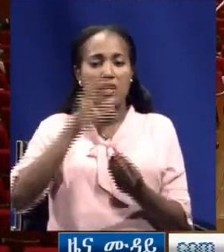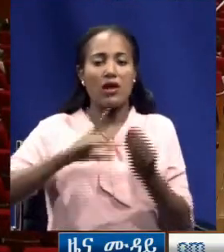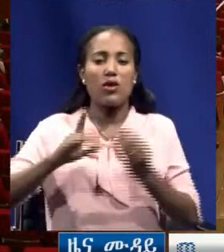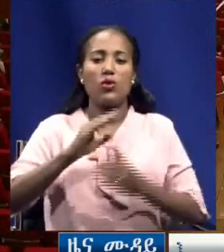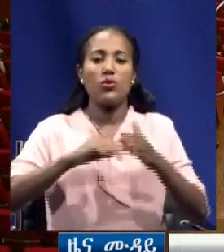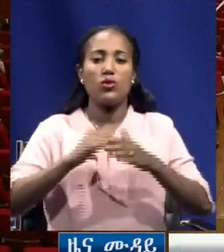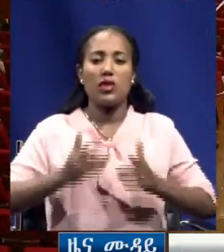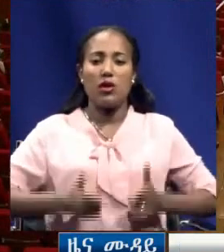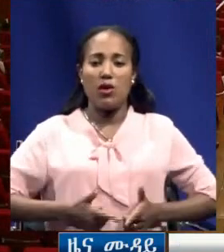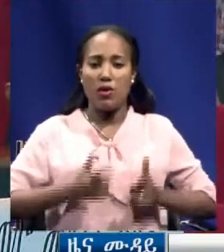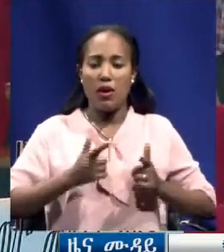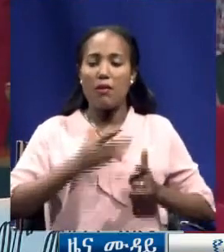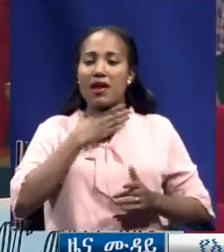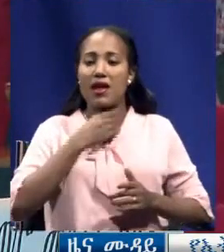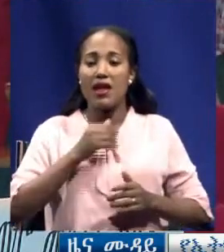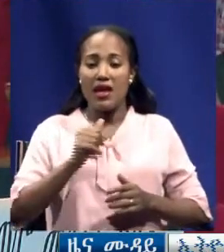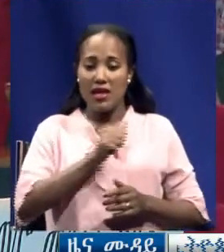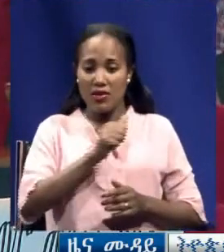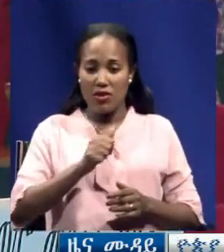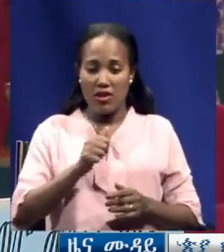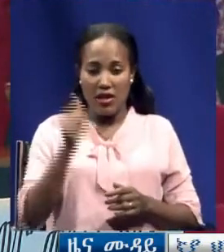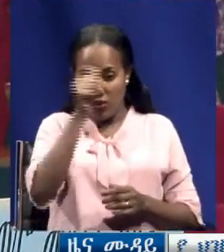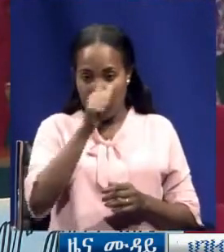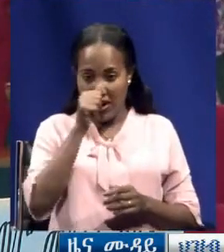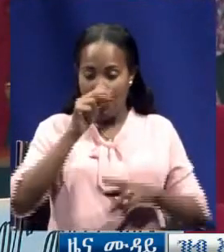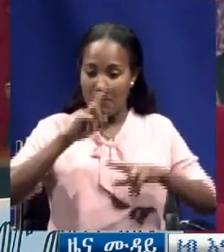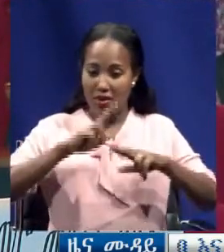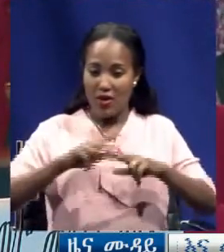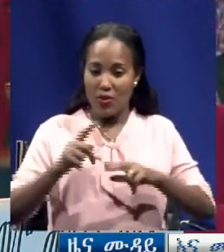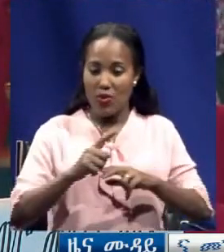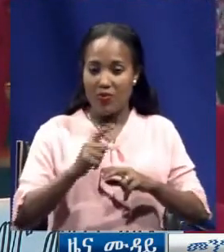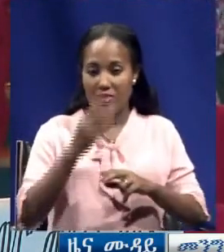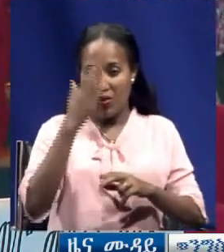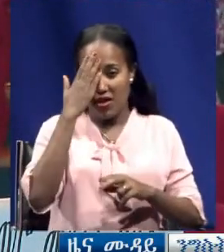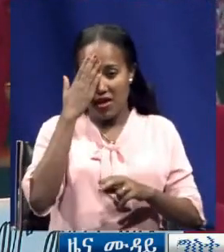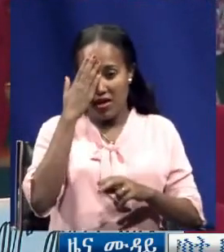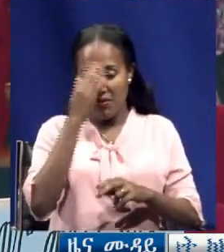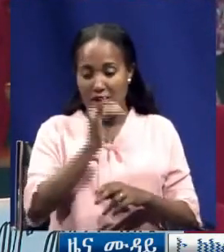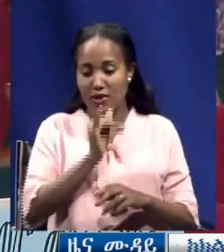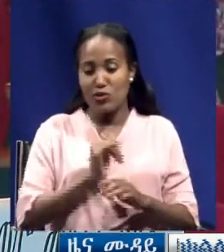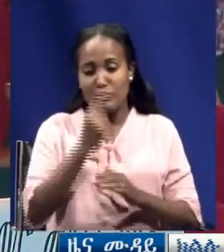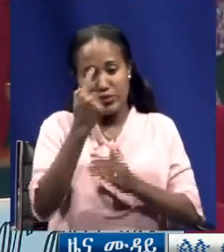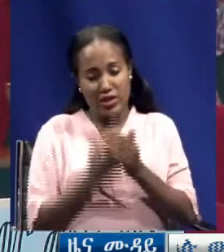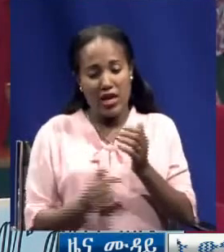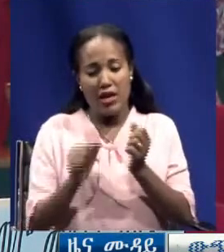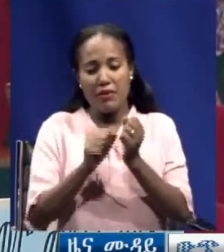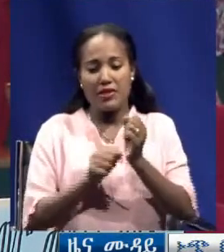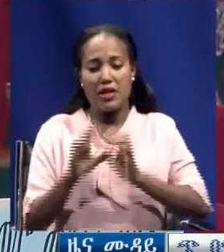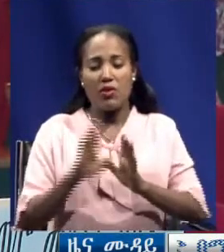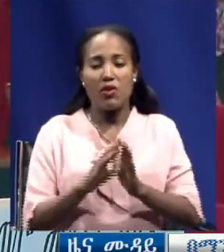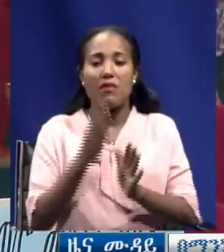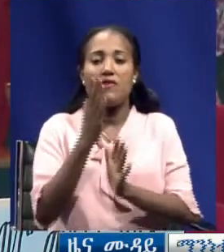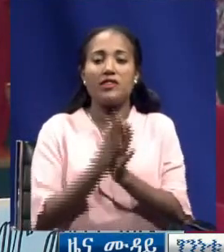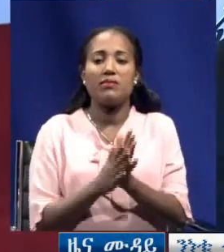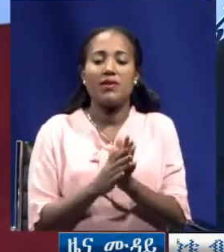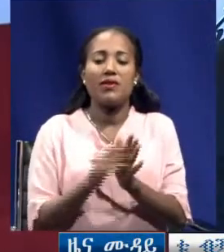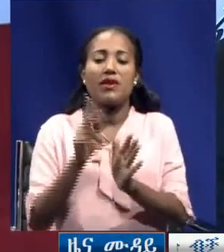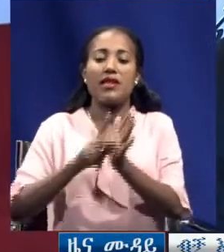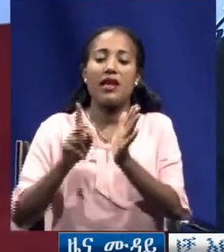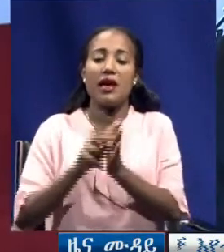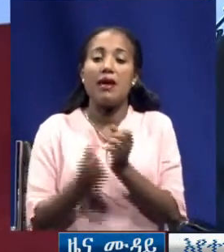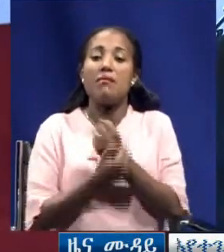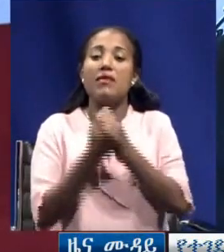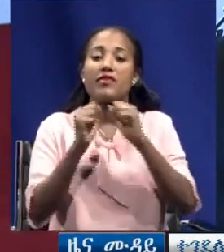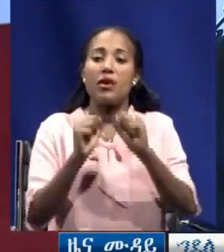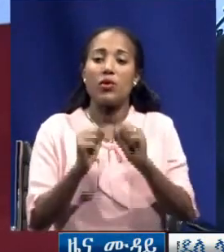ውጭ ያለው አማራ ለኢትዮጵያ ዋልታና ማገር ሆኖ እየሰራ የሚገኝ እንደሆነ እየታወቀ ማንነቱን ብቻ መሰረት አድርጎ ለሚፈጸምበት ግድያ